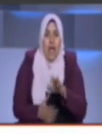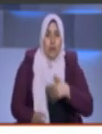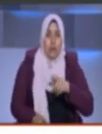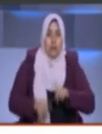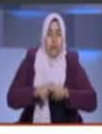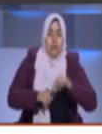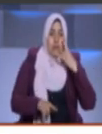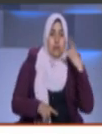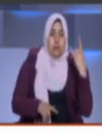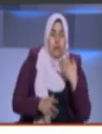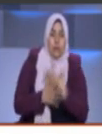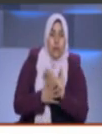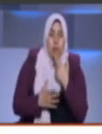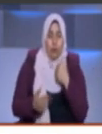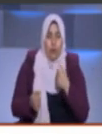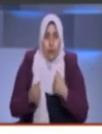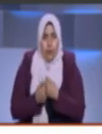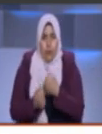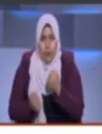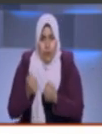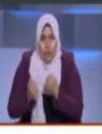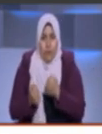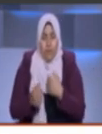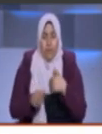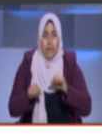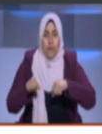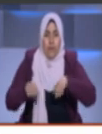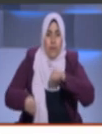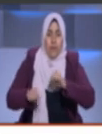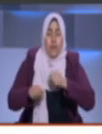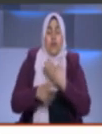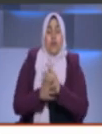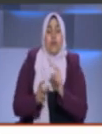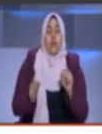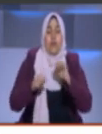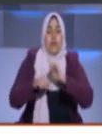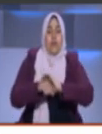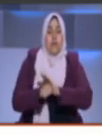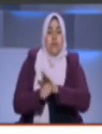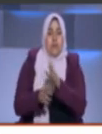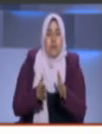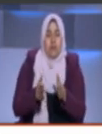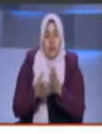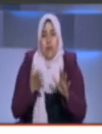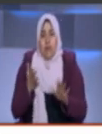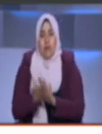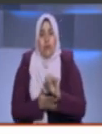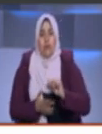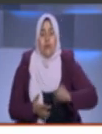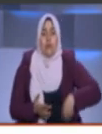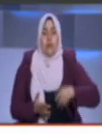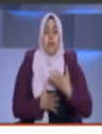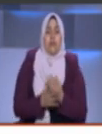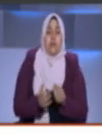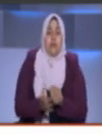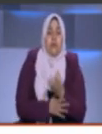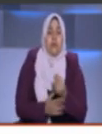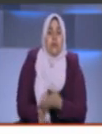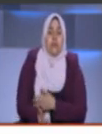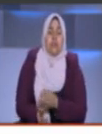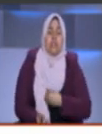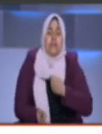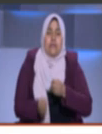ضحايا التهميش وكورونا فيروس. هذه الأجواء نتمنى أن تنتهي على